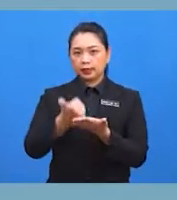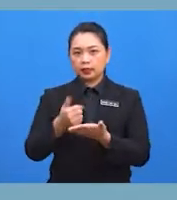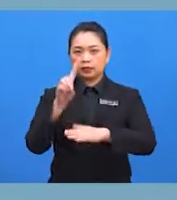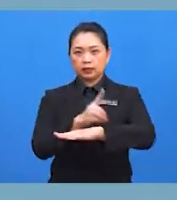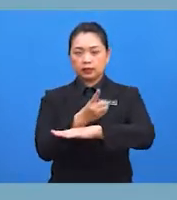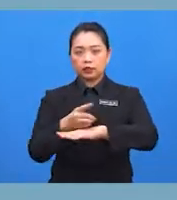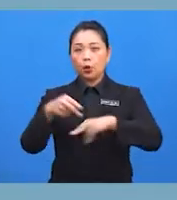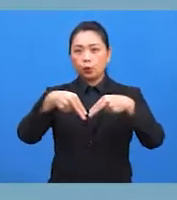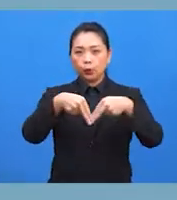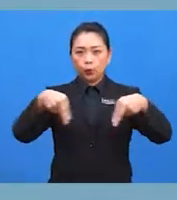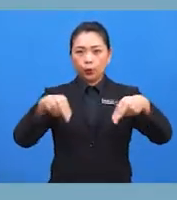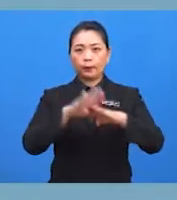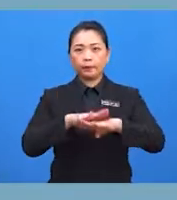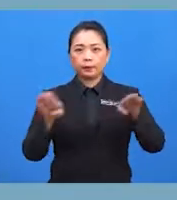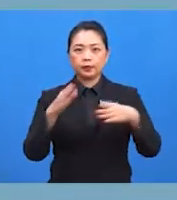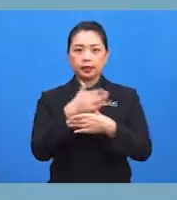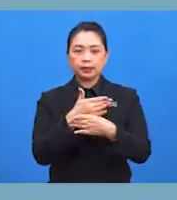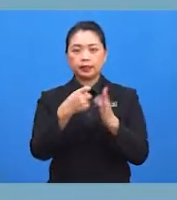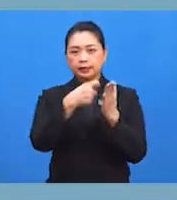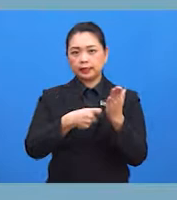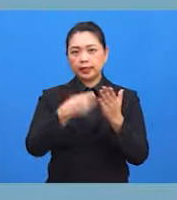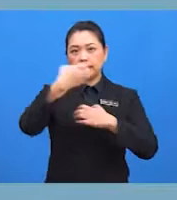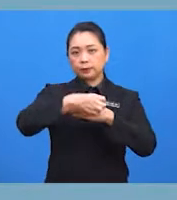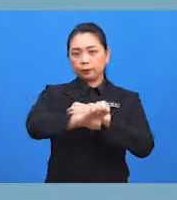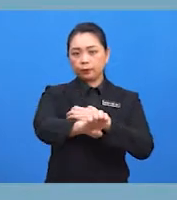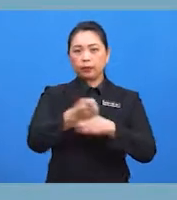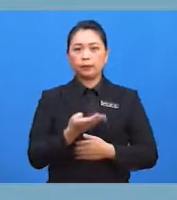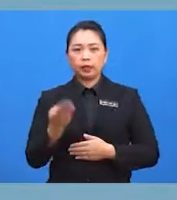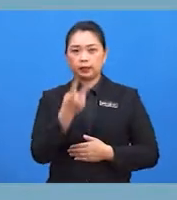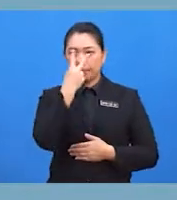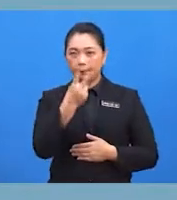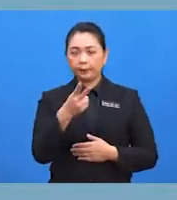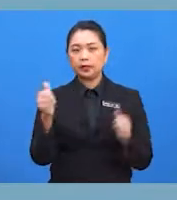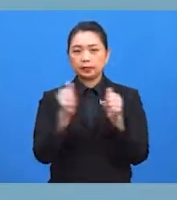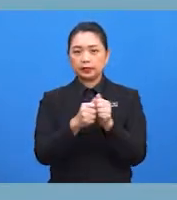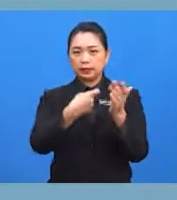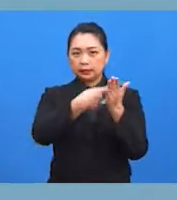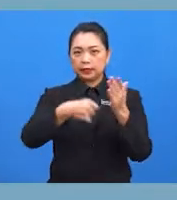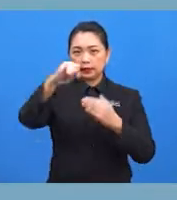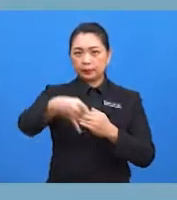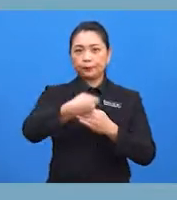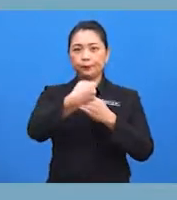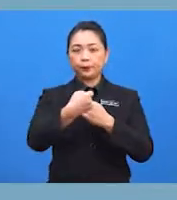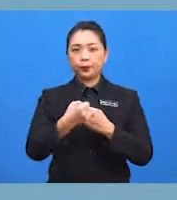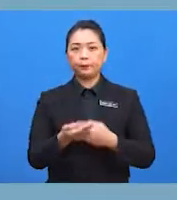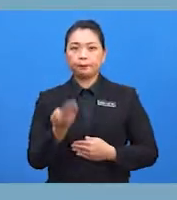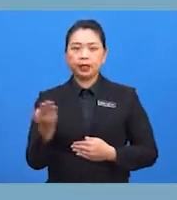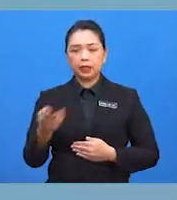mengukur perbezaan antara nilai ekspor barang nampak dengan nilai import barang